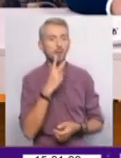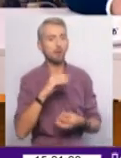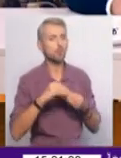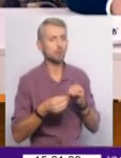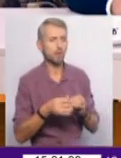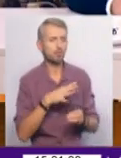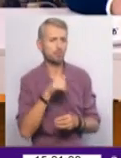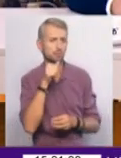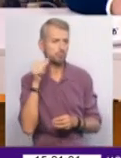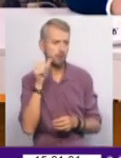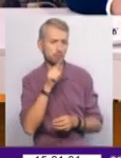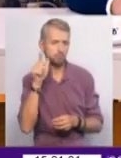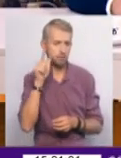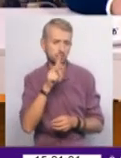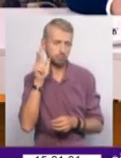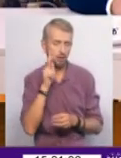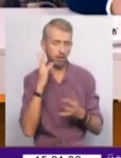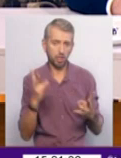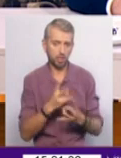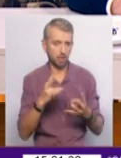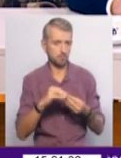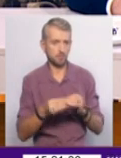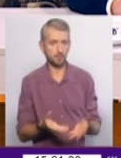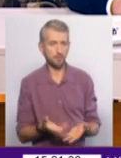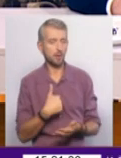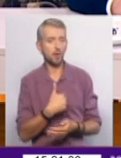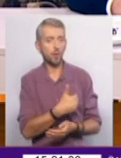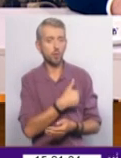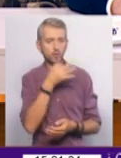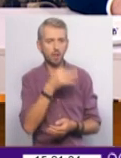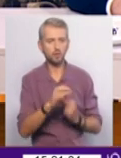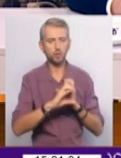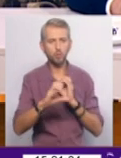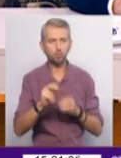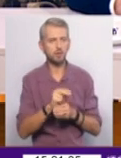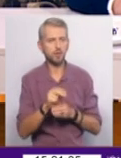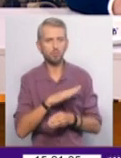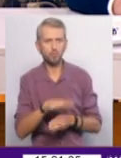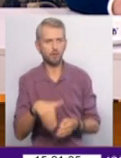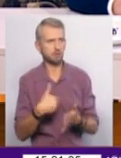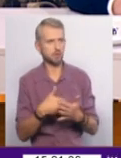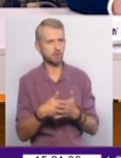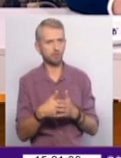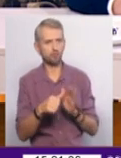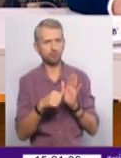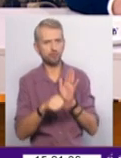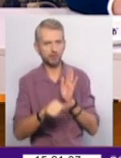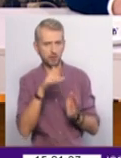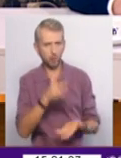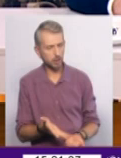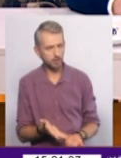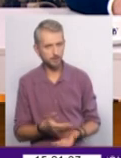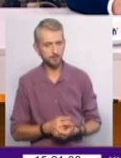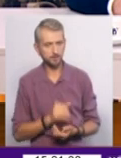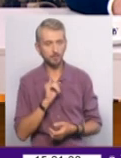і минулих, і позаминулих роках, це правда. Я хочу зазначити, що мережі не ремонтувалися приблизно десь 60 років,